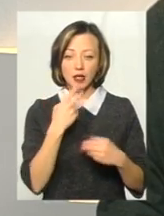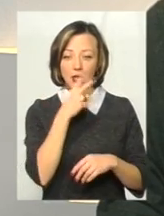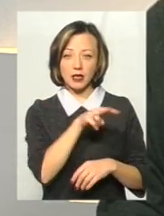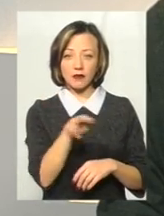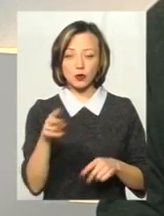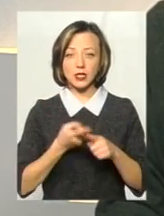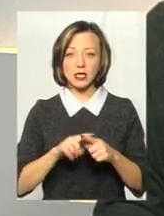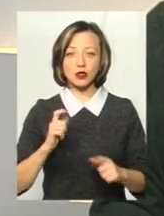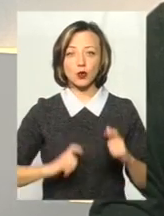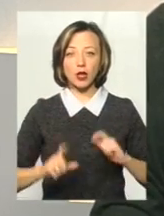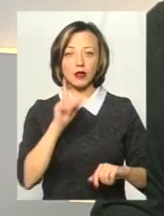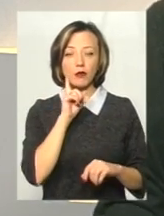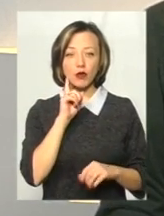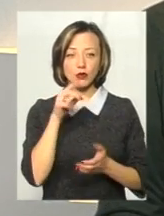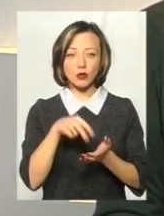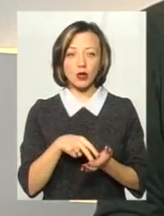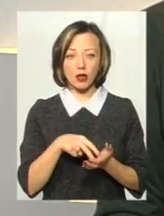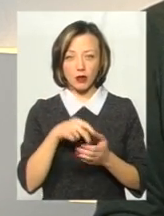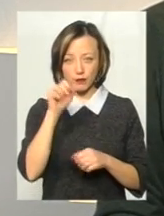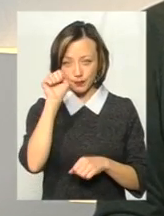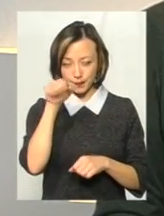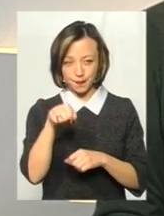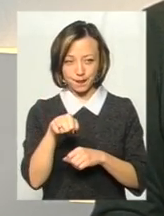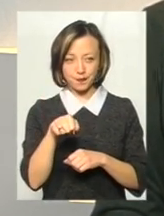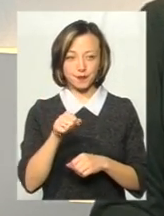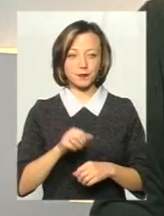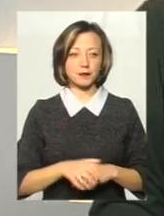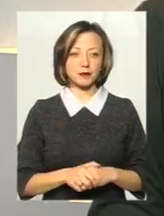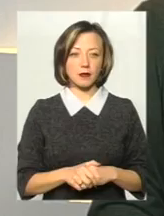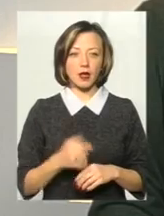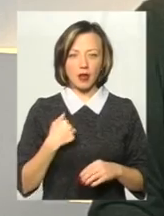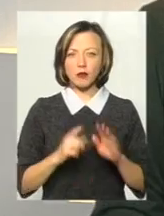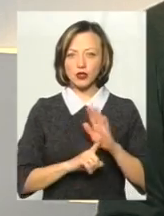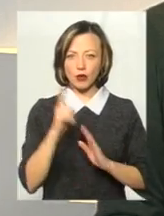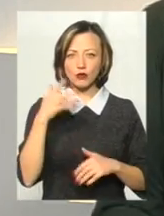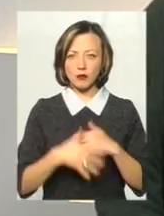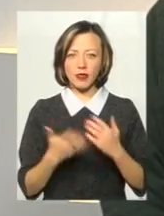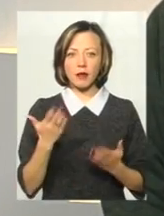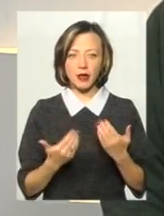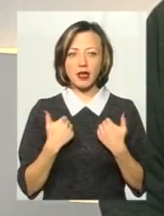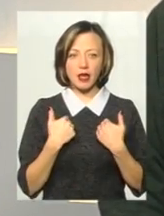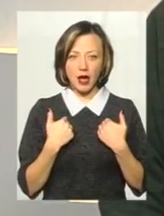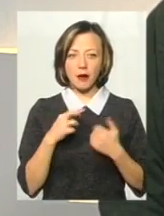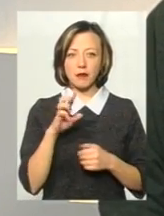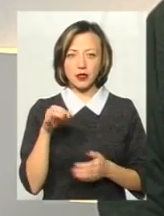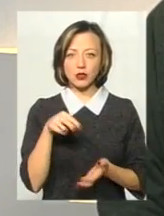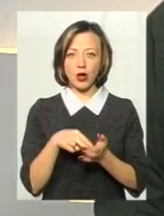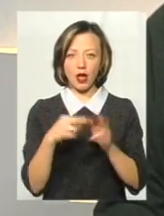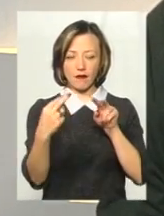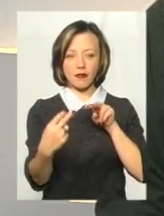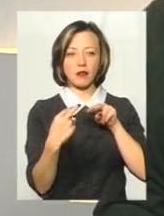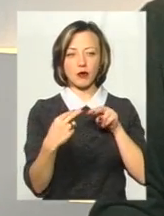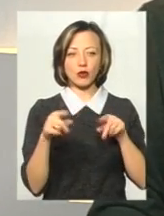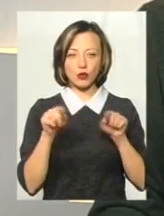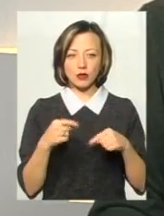ці студенти, молодь, стоять і так потупилися, знаєте. І я починаю розуміти, що, напевно, і я би, якщо стояв напроти,